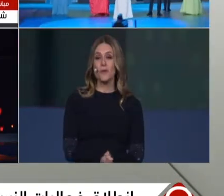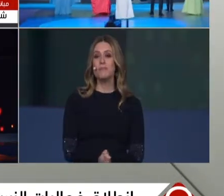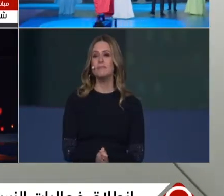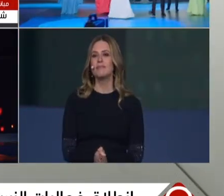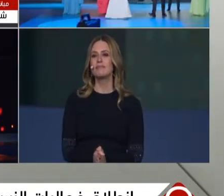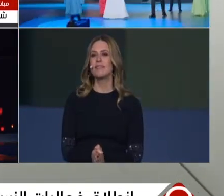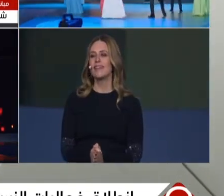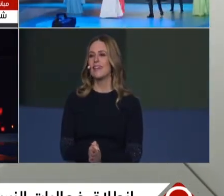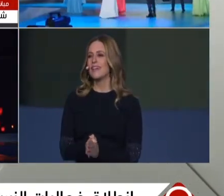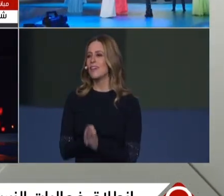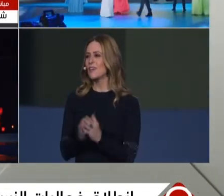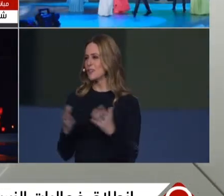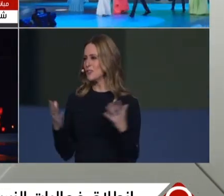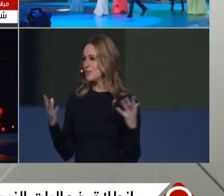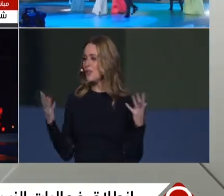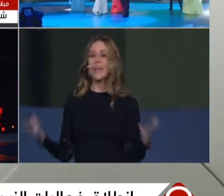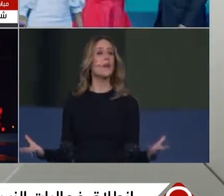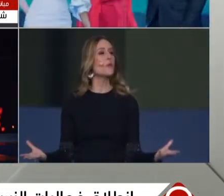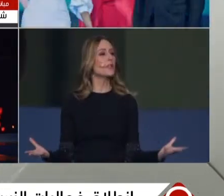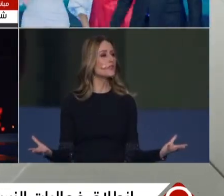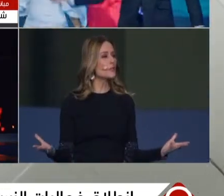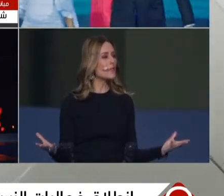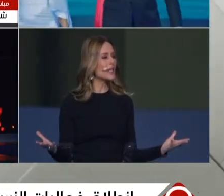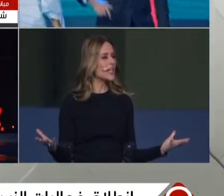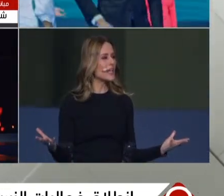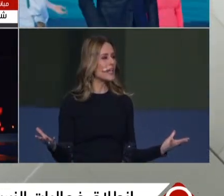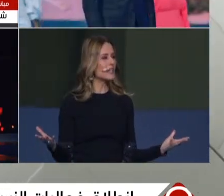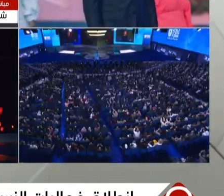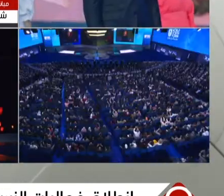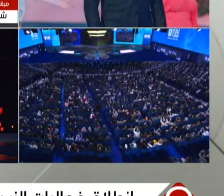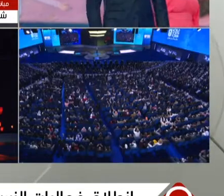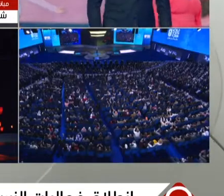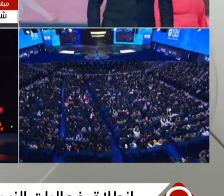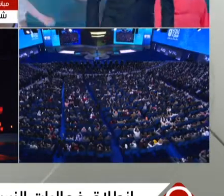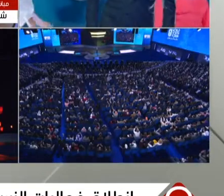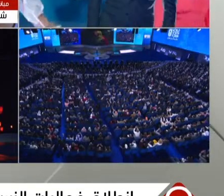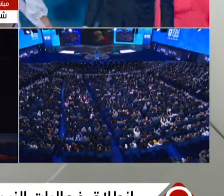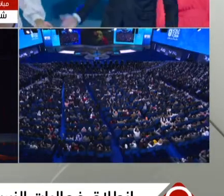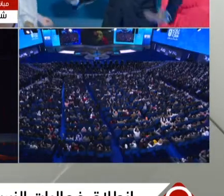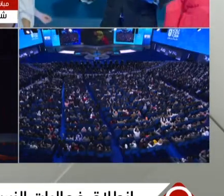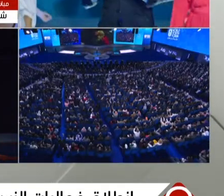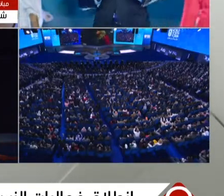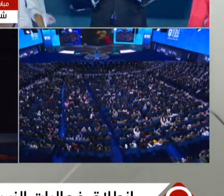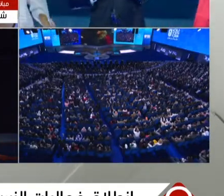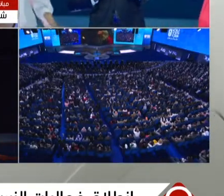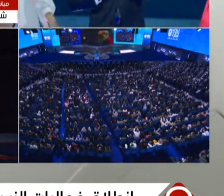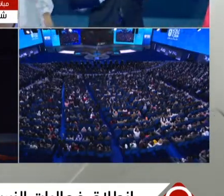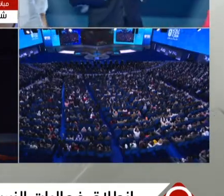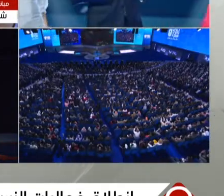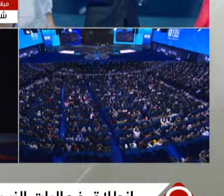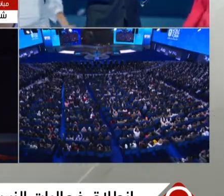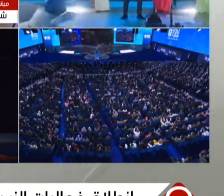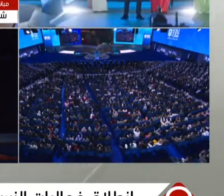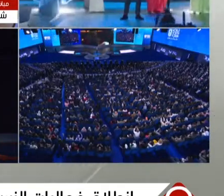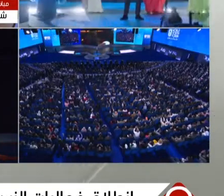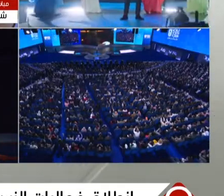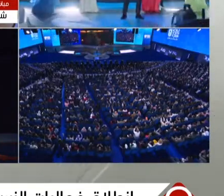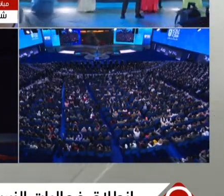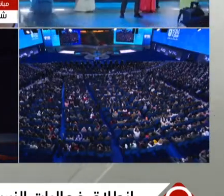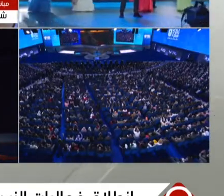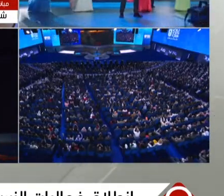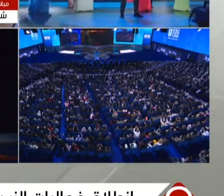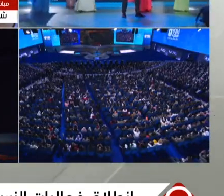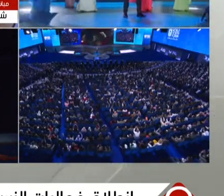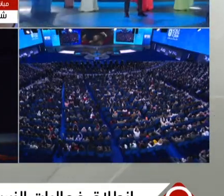جدا اضطرت ان هي تتوقف عن العملية التعليمية، فقدت هذه الفرصة. بالزبط. طيب هنا بقى وانا بتكلم،